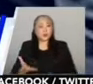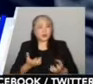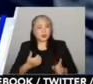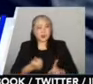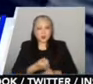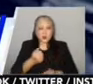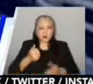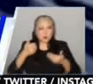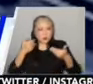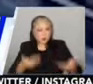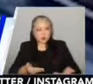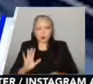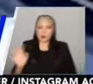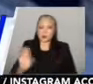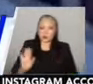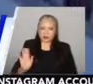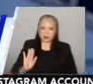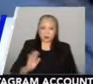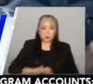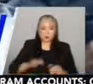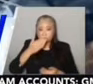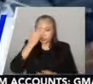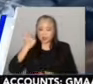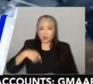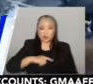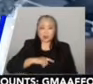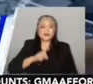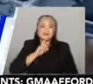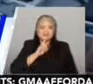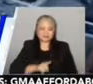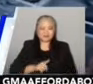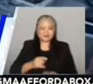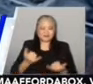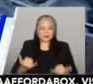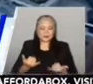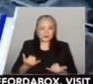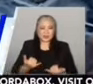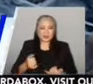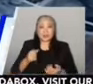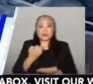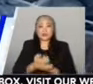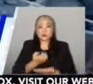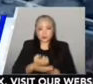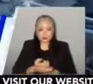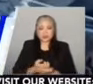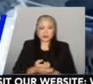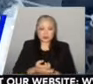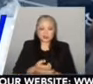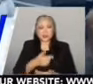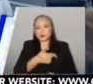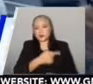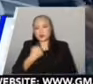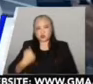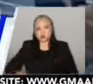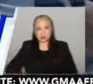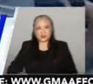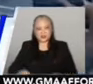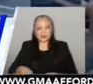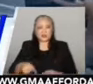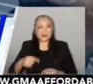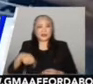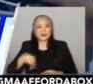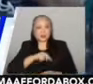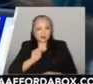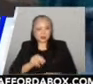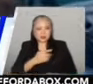daw kakalimutan ang ating realidad na sa larangan ng ekonomiya, di hamak na mas kailangan natin ng China para